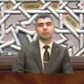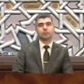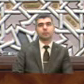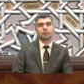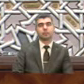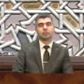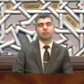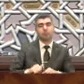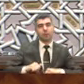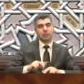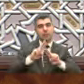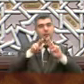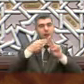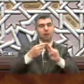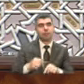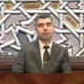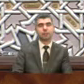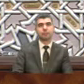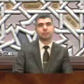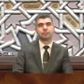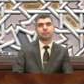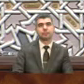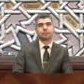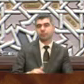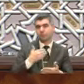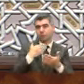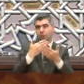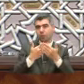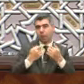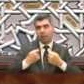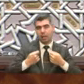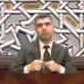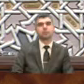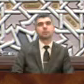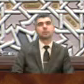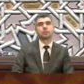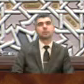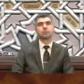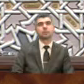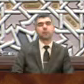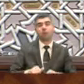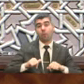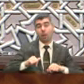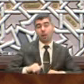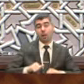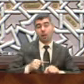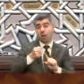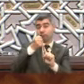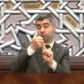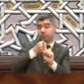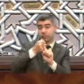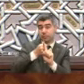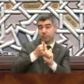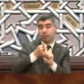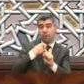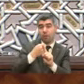كلمه السيد الوزير للرد على التعقيبين. شكرا سيد الرئيس. سيد النائب، الوزارة تشتغل ليس فقط بشكل مباشر ولكن